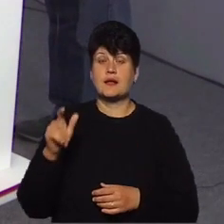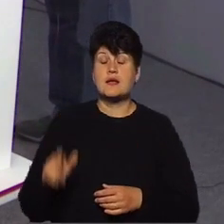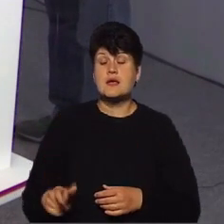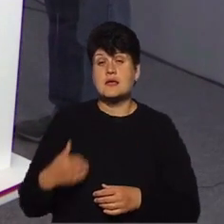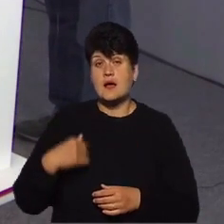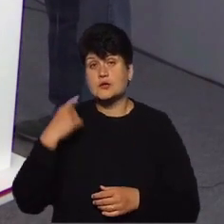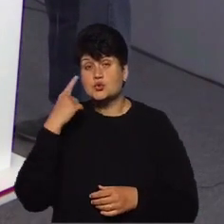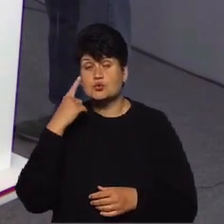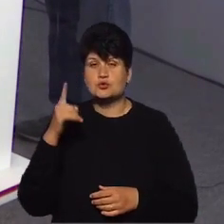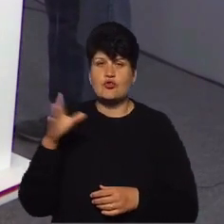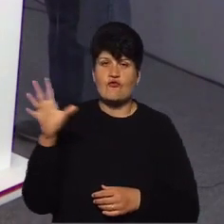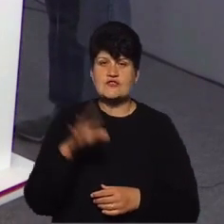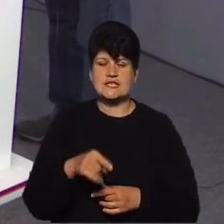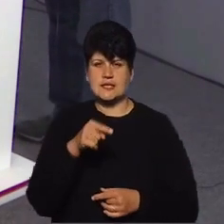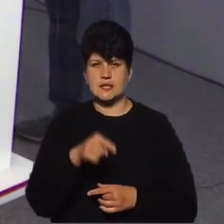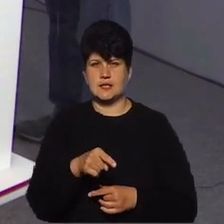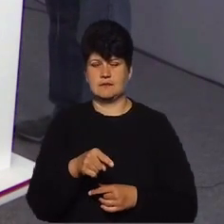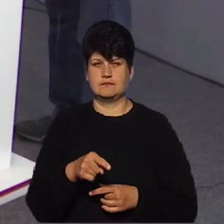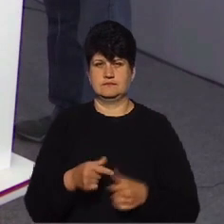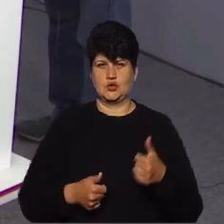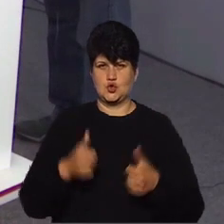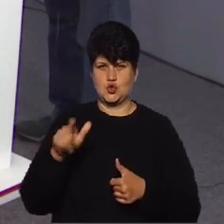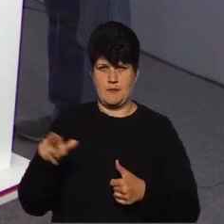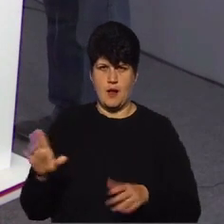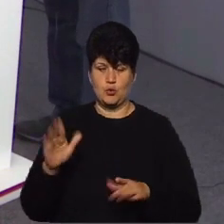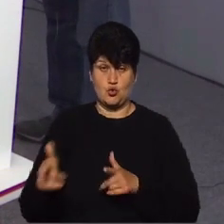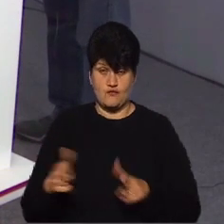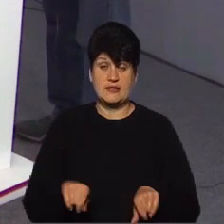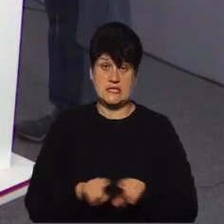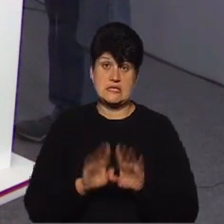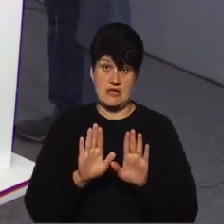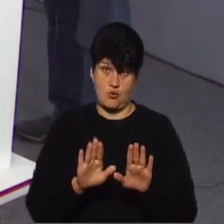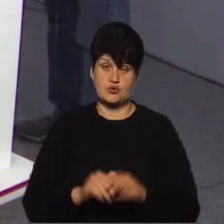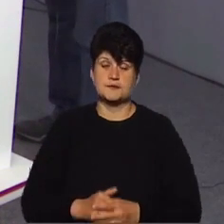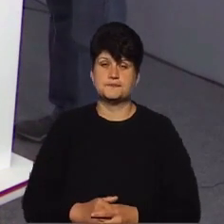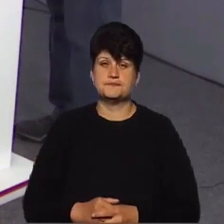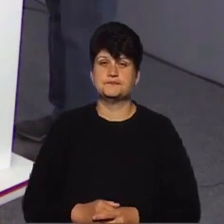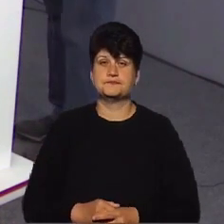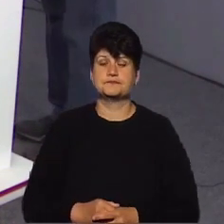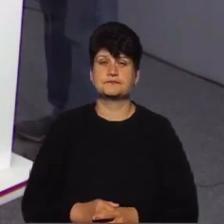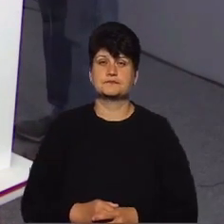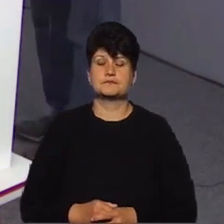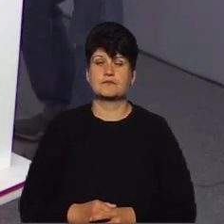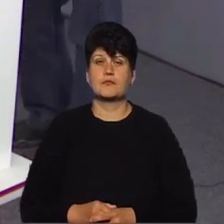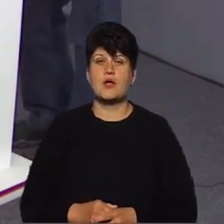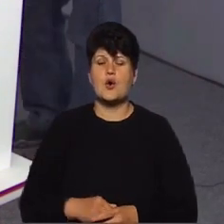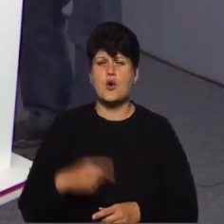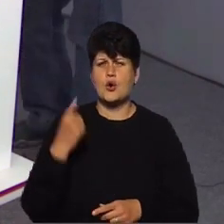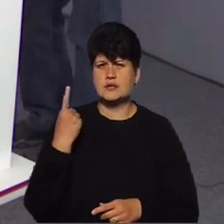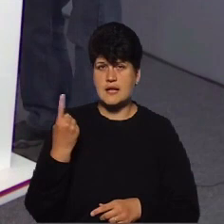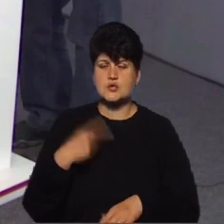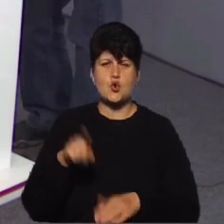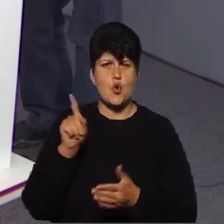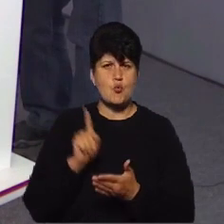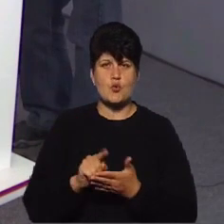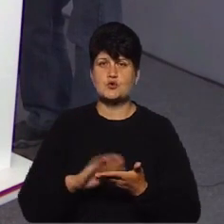суперниці будуть готуватись також. Угу. одна з обов'язкових умов